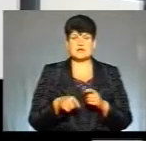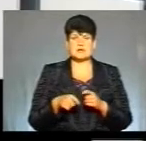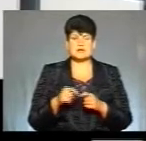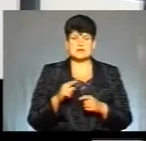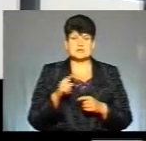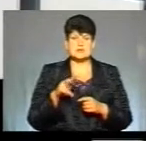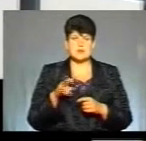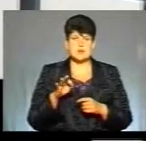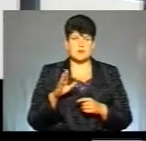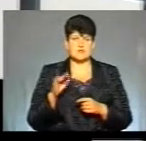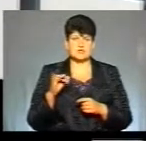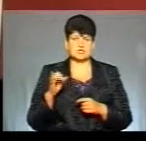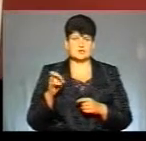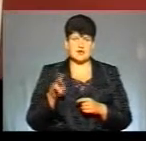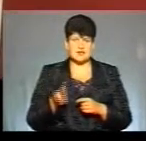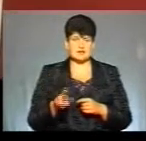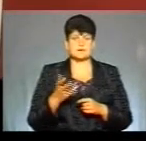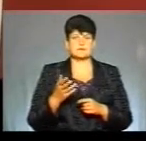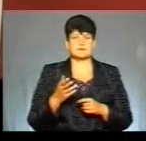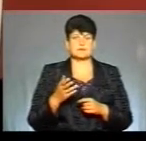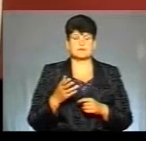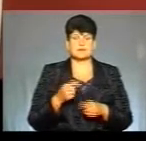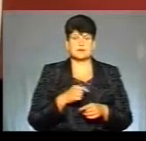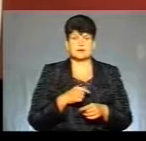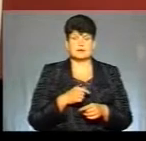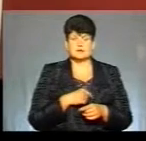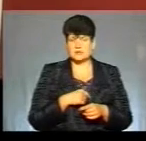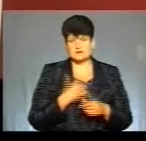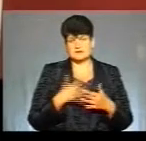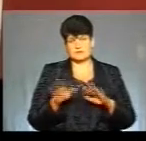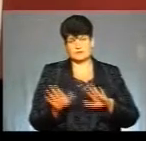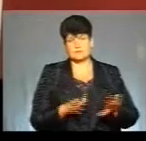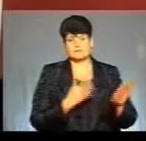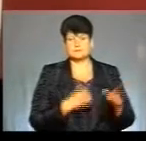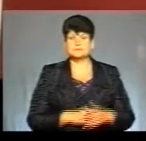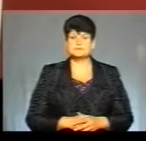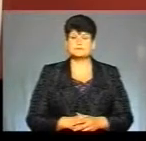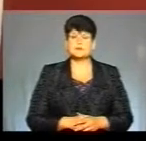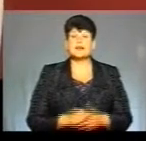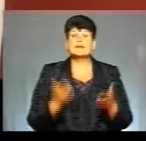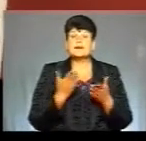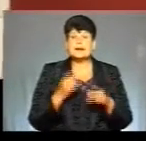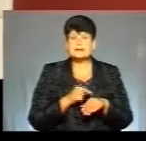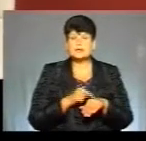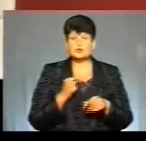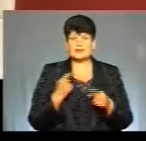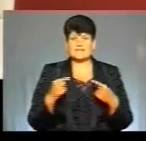мандатом чи імунітетом, це вже відійде в минуле. Яка недоторканність в